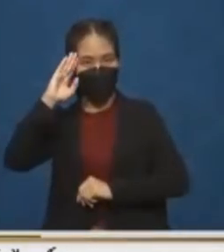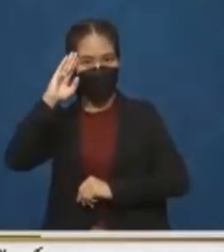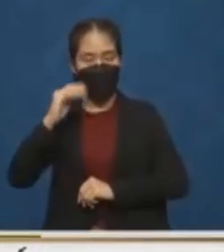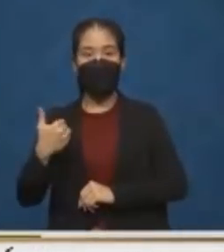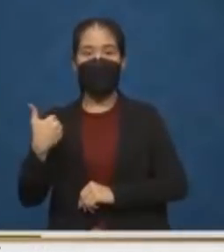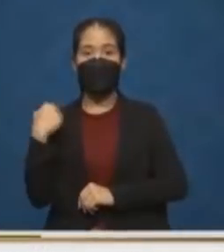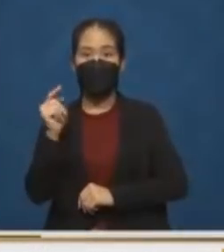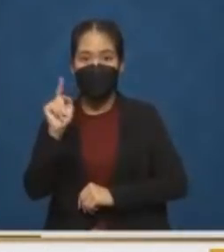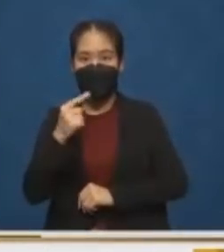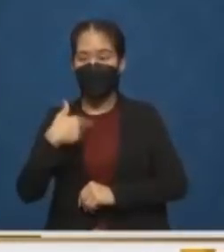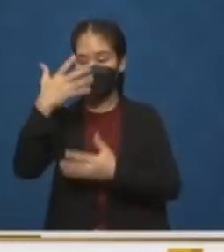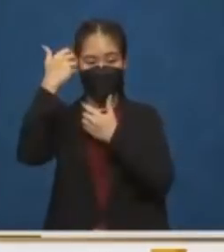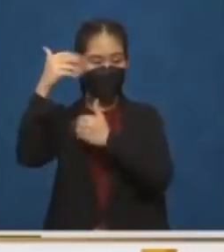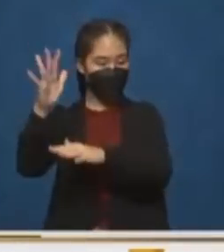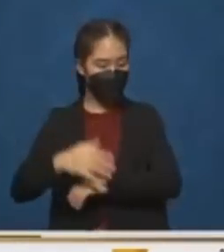ร้องของภาคเอกชน